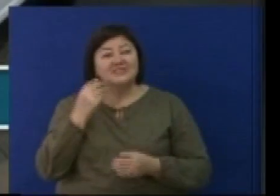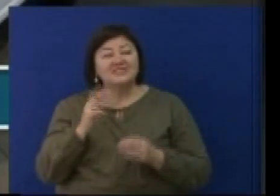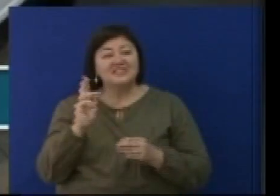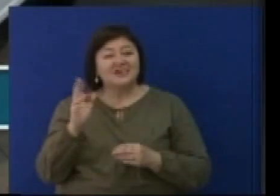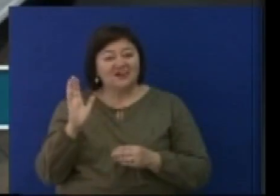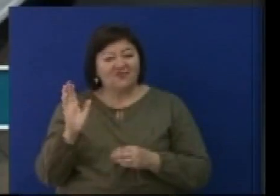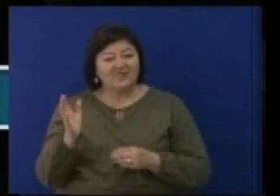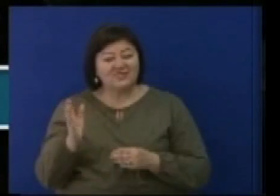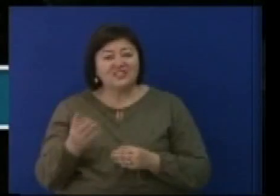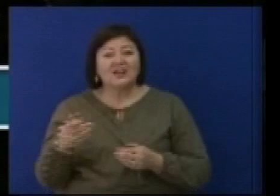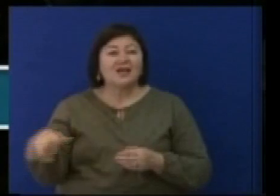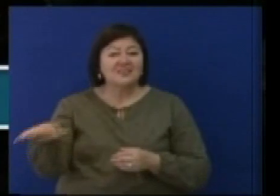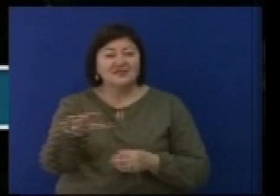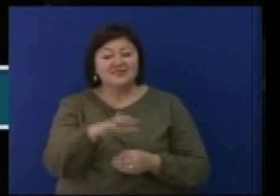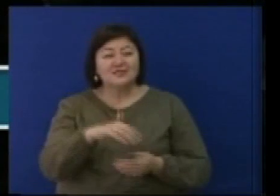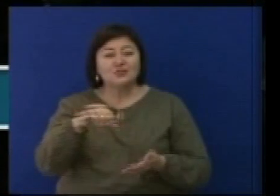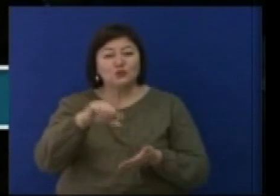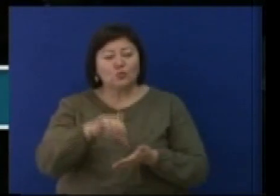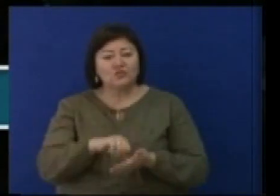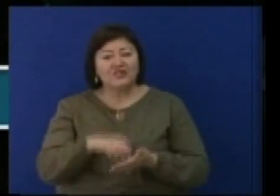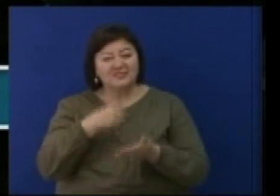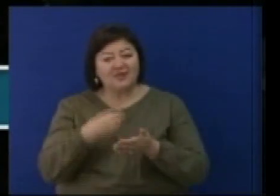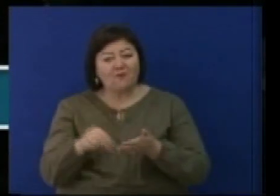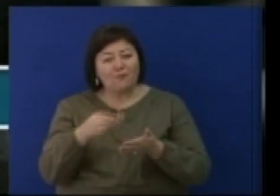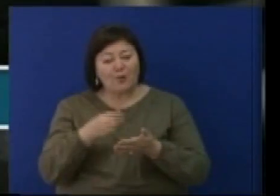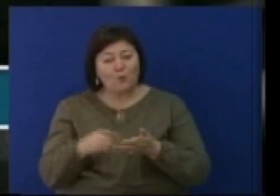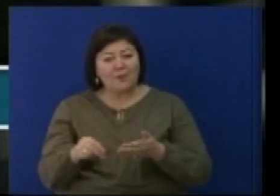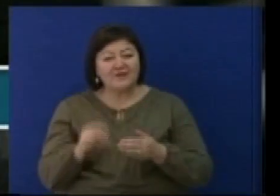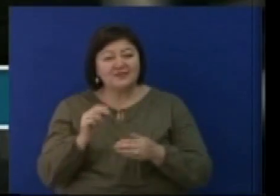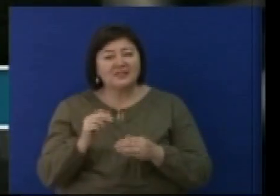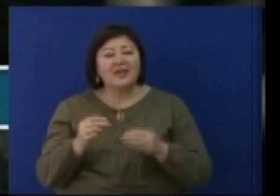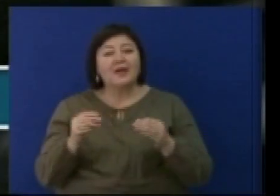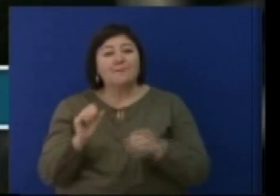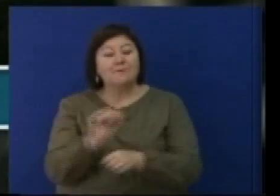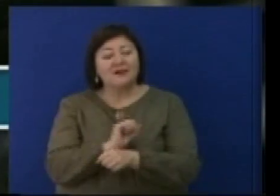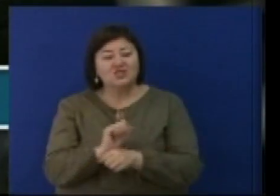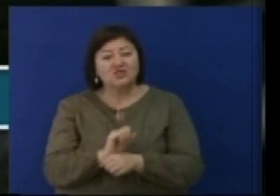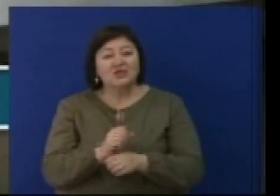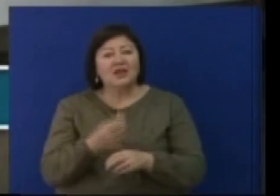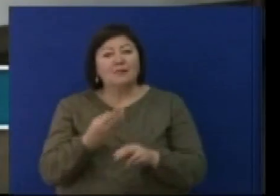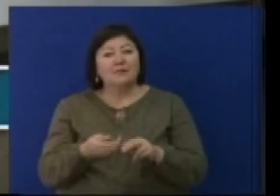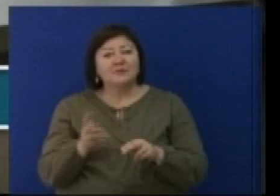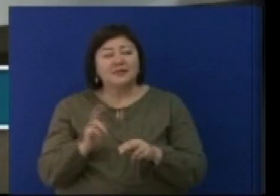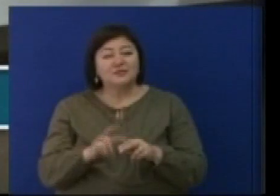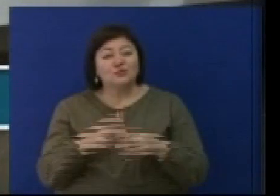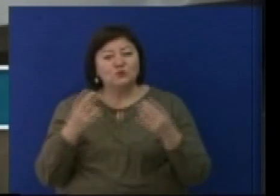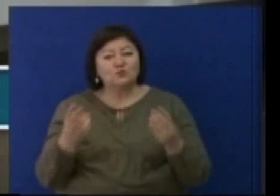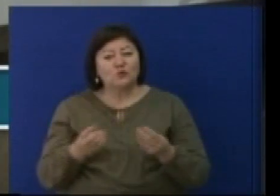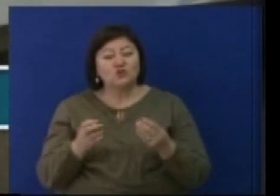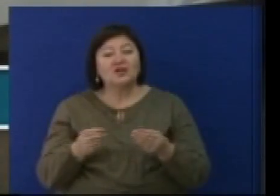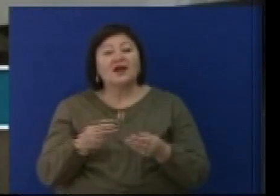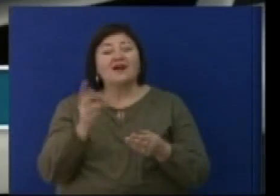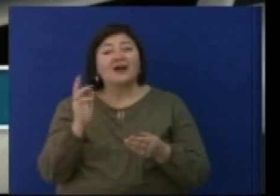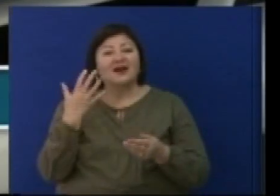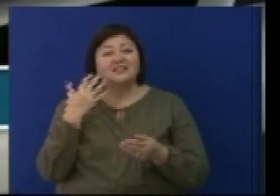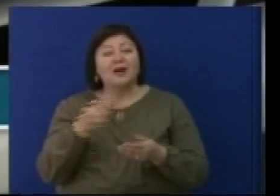ойындары сатып алушылар арасында ай сайын өтетінін атап өтті. Оған қатысу үшін ресми дилерден Равон автокөлігін